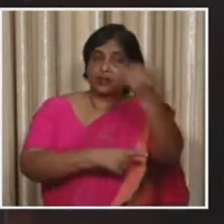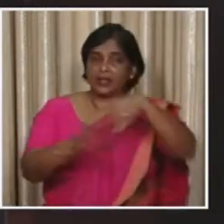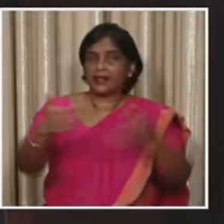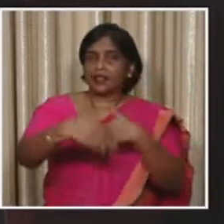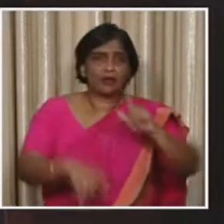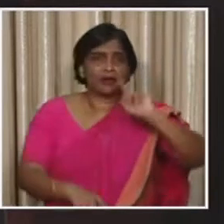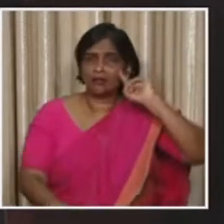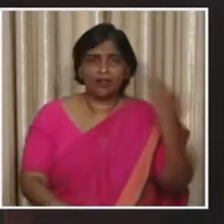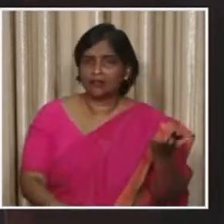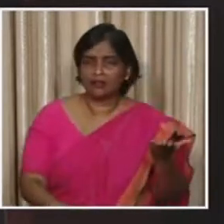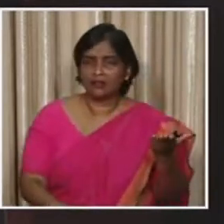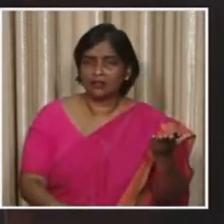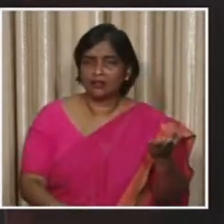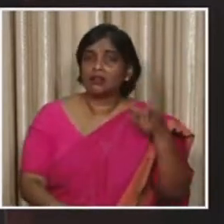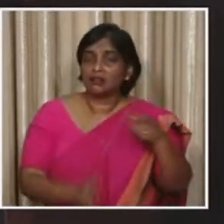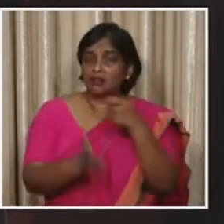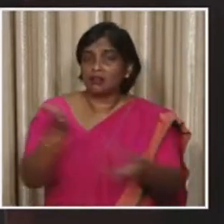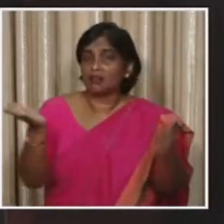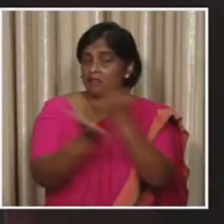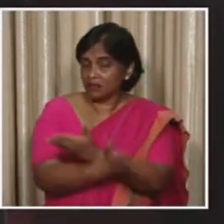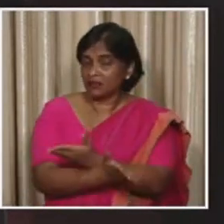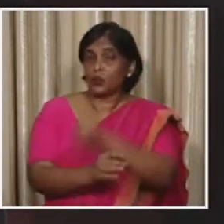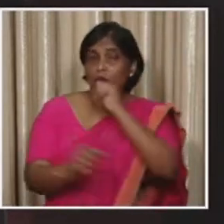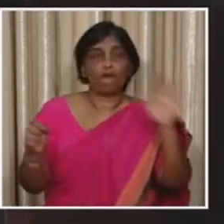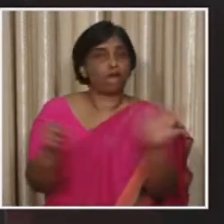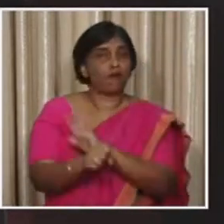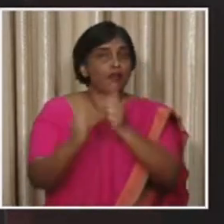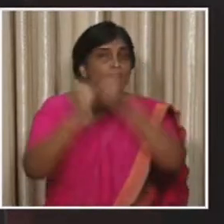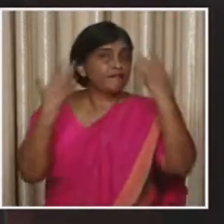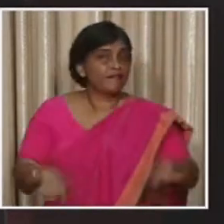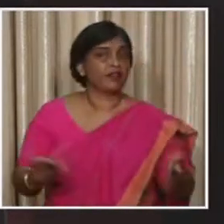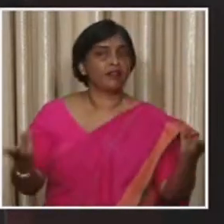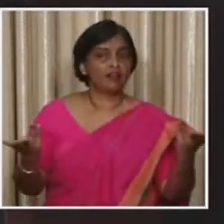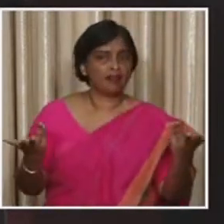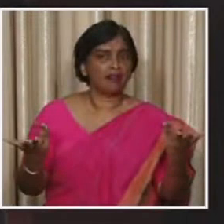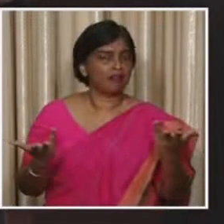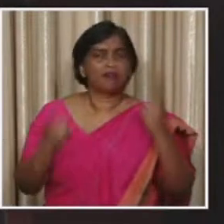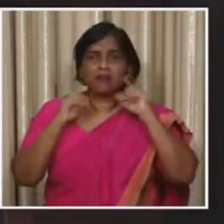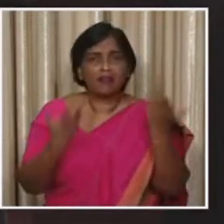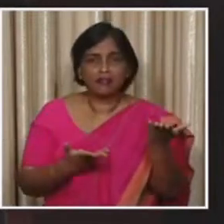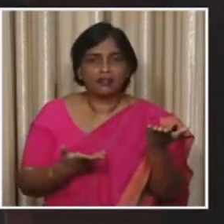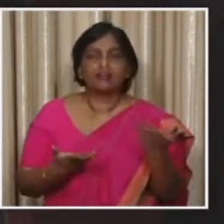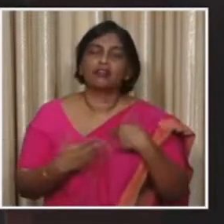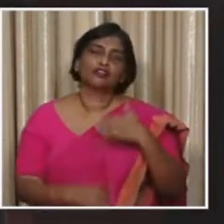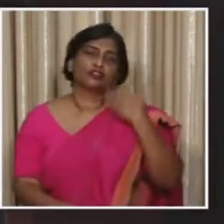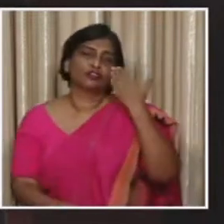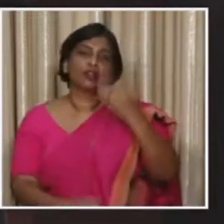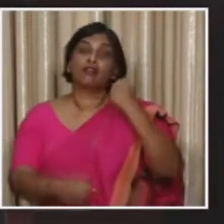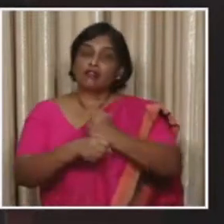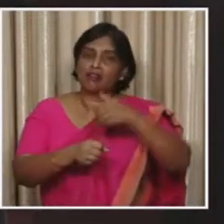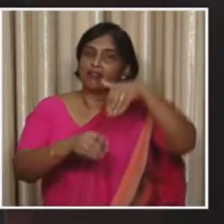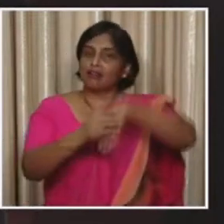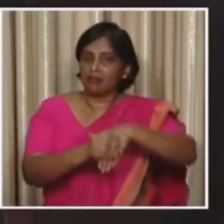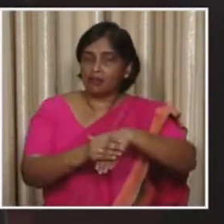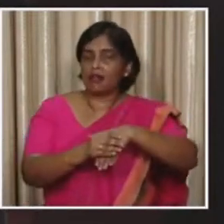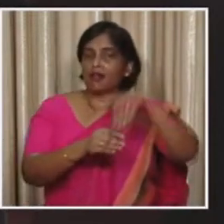දැනගෙන හිටියේ නැද්ද? මේ ගිවිසුම් ටික සම්පූර්ණව අවසන් කරේ නැති ආකාරය. දැන් අපිට පැහැදිලිවම පේනවා රජයේ මධ්‍යම ස්නායු